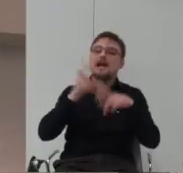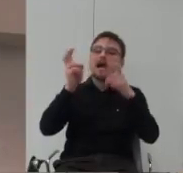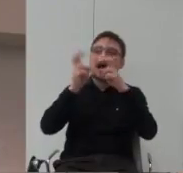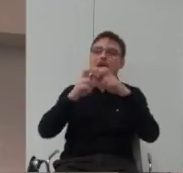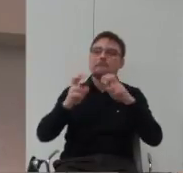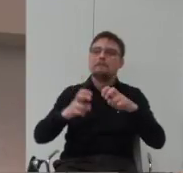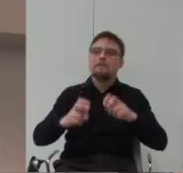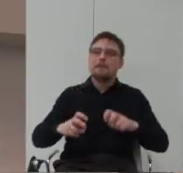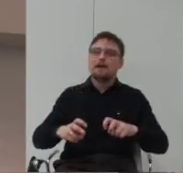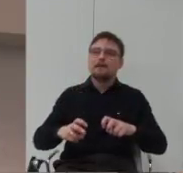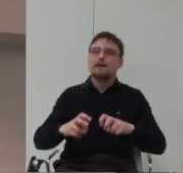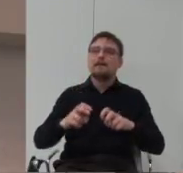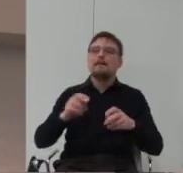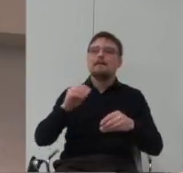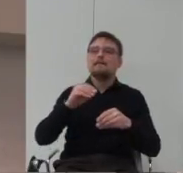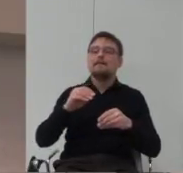zamieszkiwania,